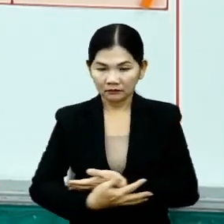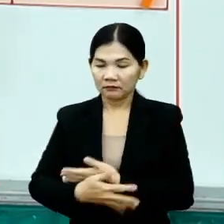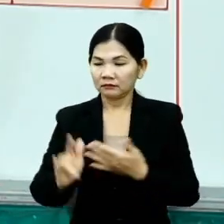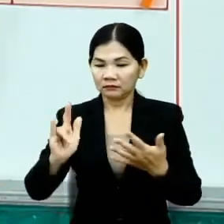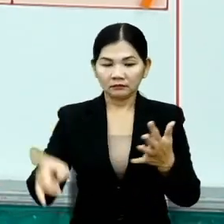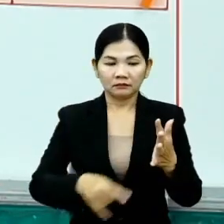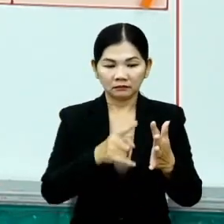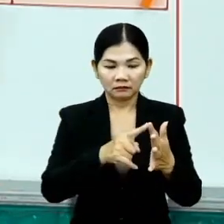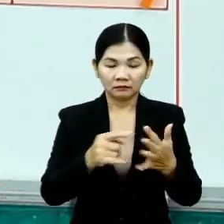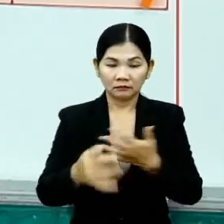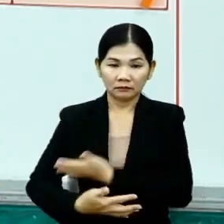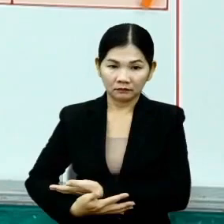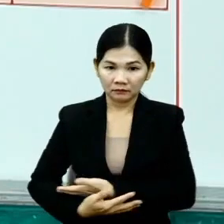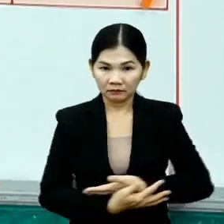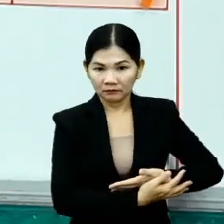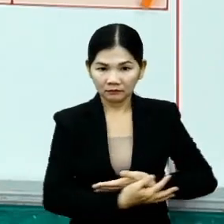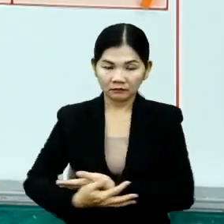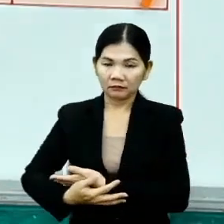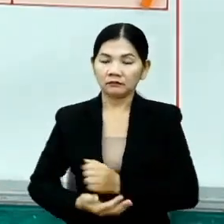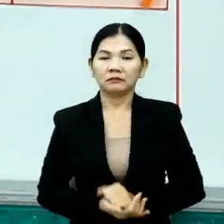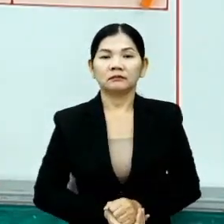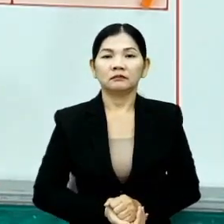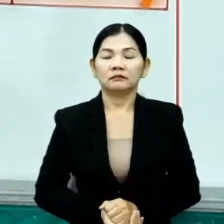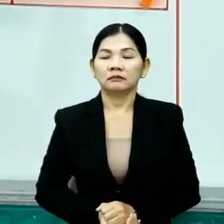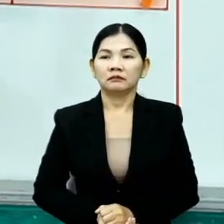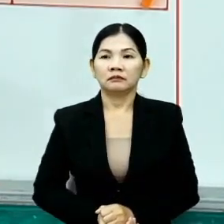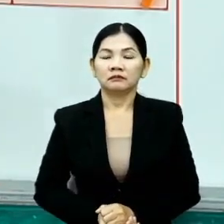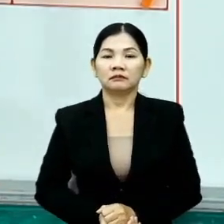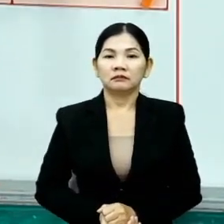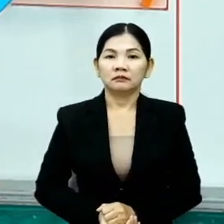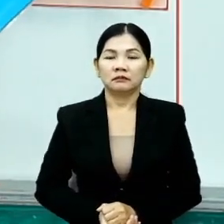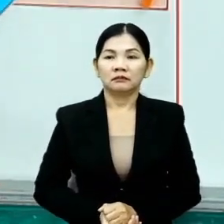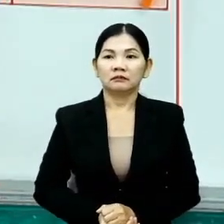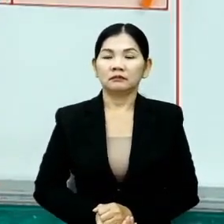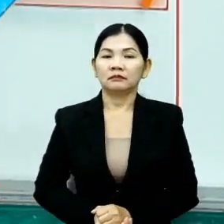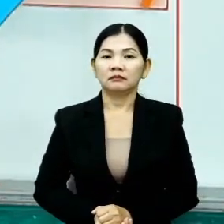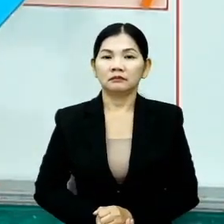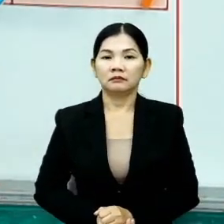ấy bảy chà cốn